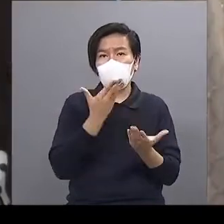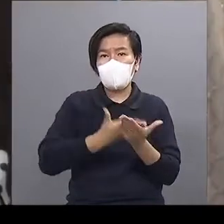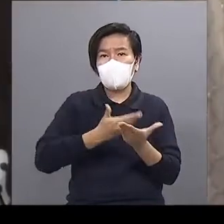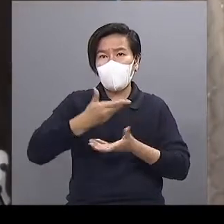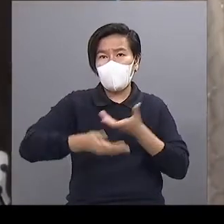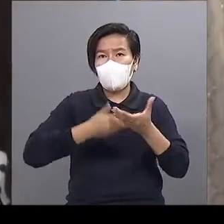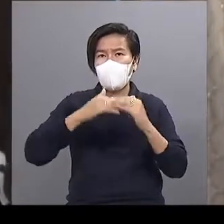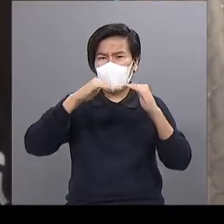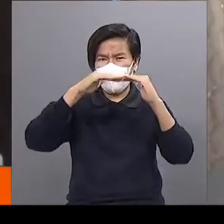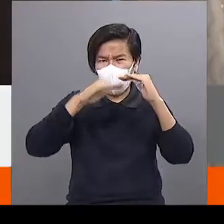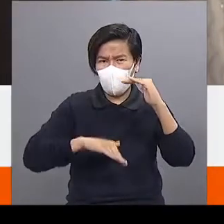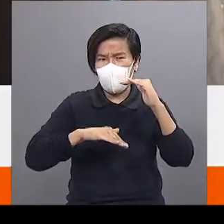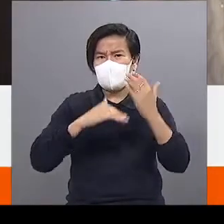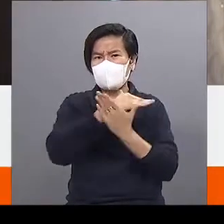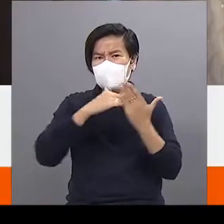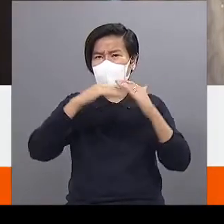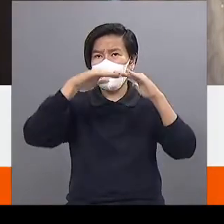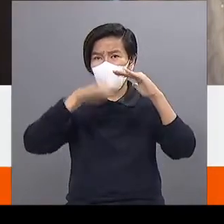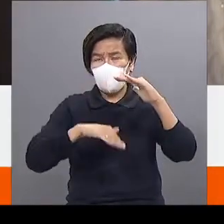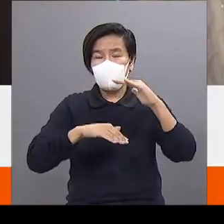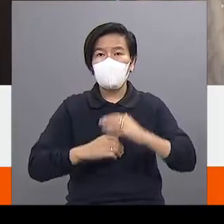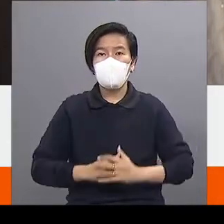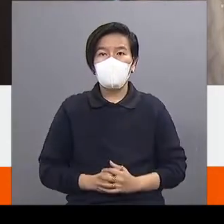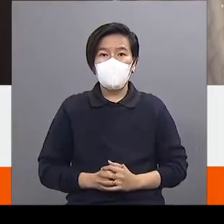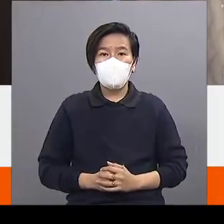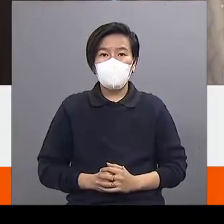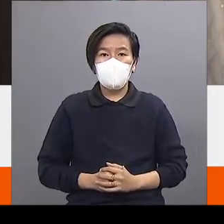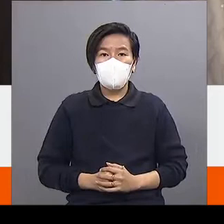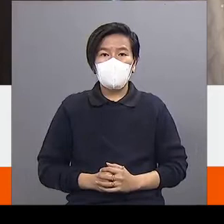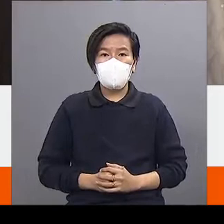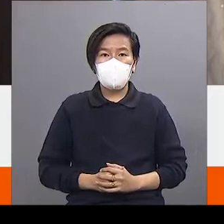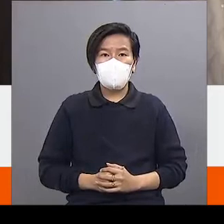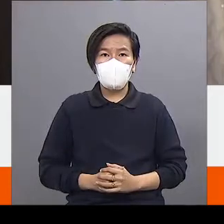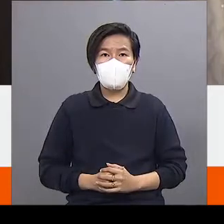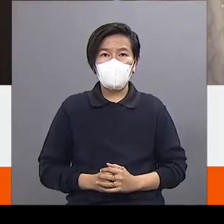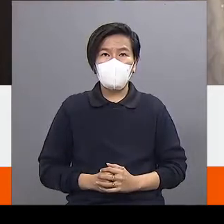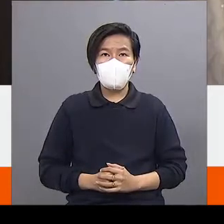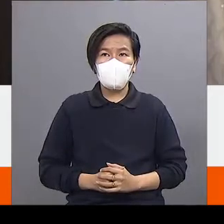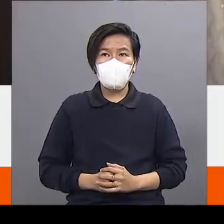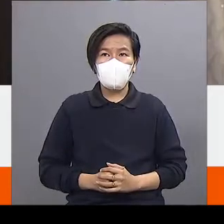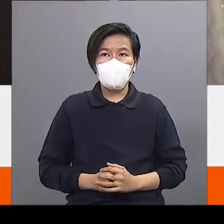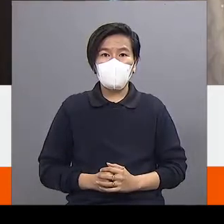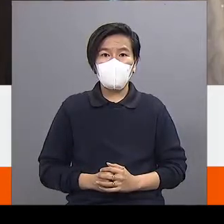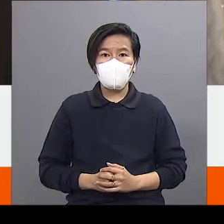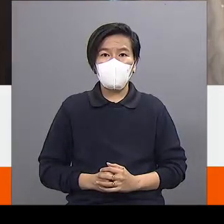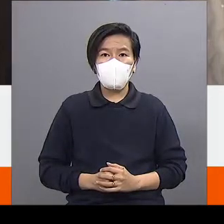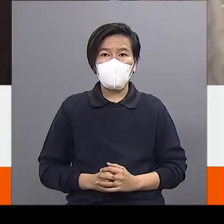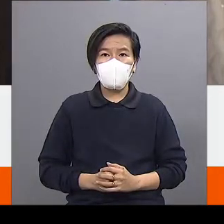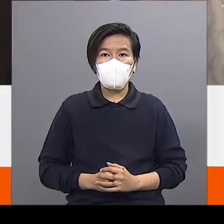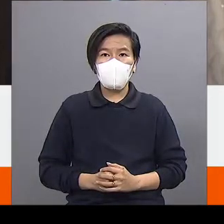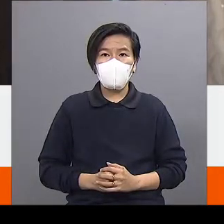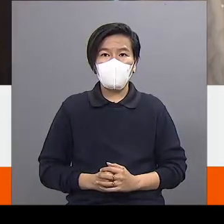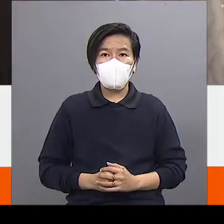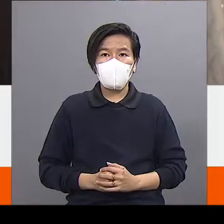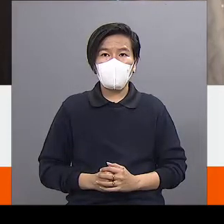อ่ะนะครับผมอย่างนี้แล้วเราไม่รู้ว่าลูกค้าลูกค้าเราไม่รู้ว่ามันจะ